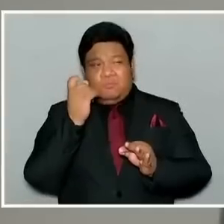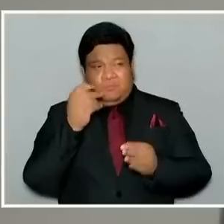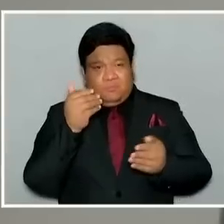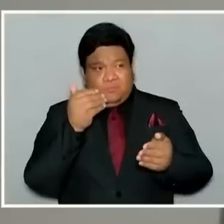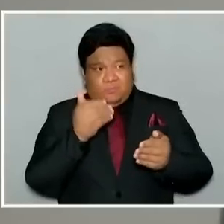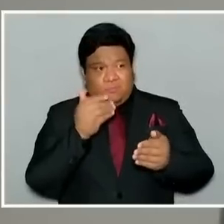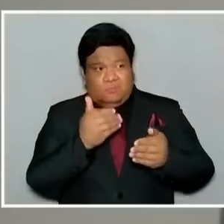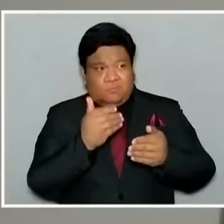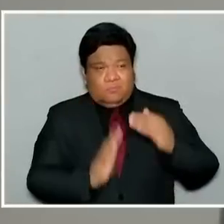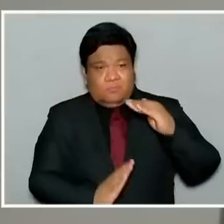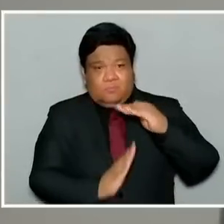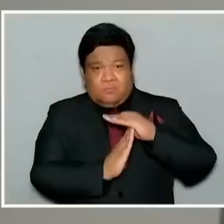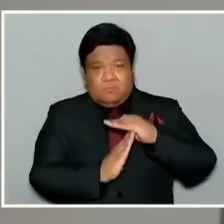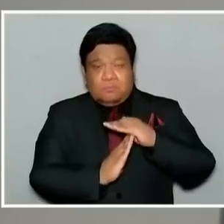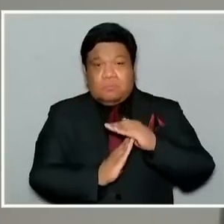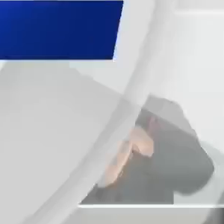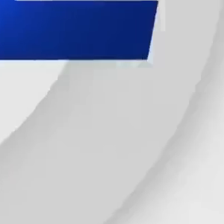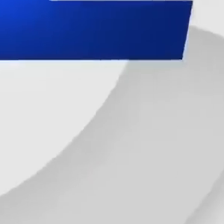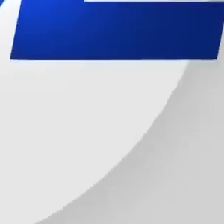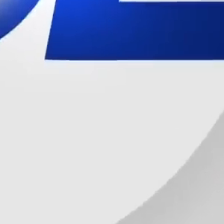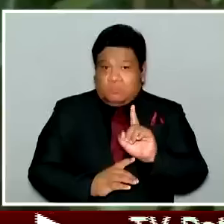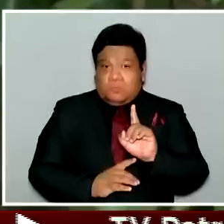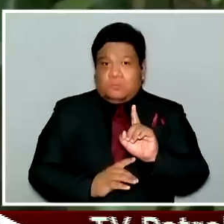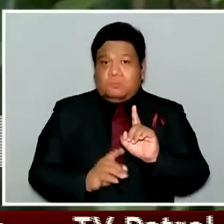Nagpapatrol, Jackie Pascual.